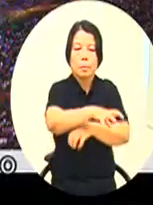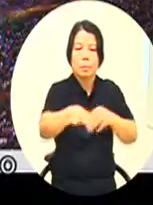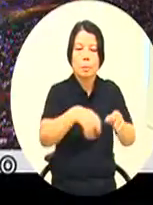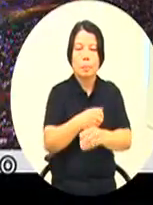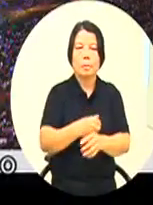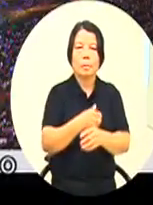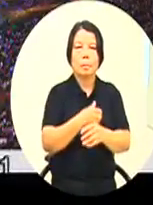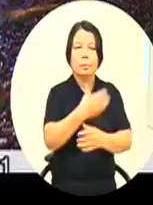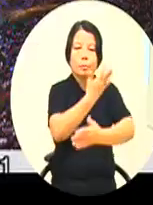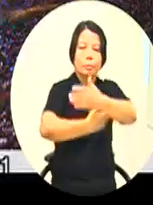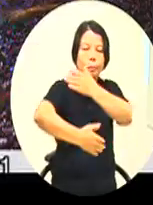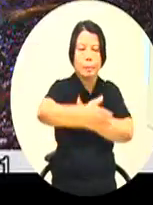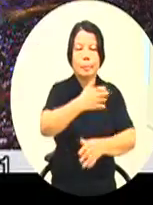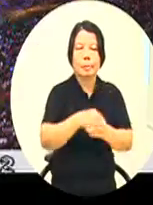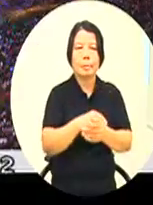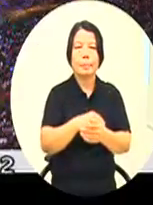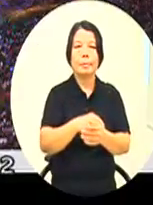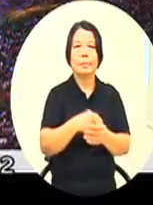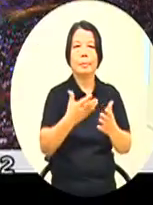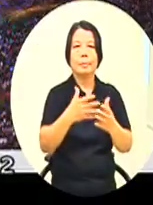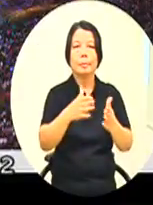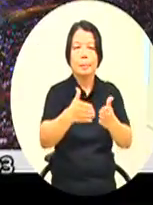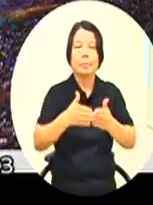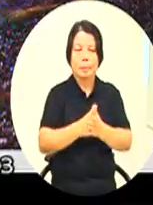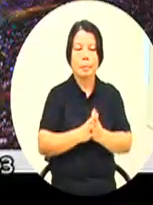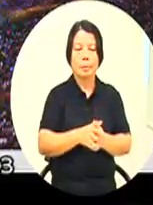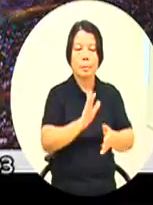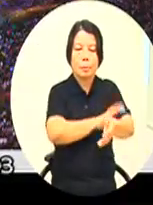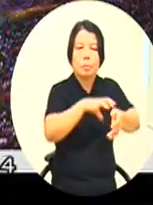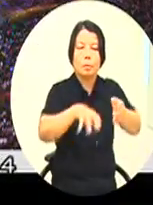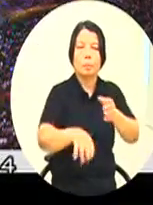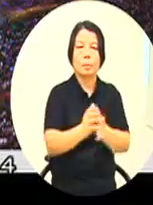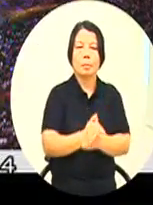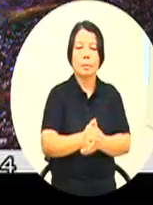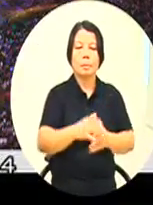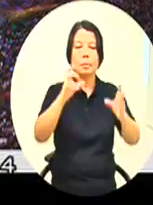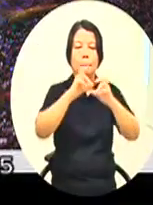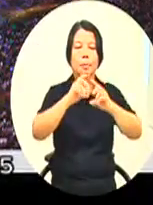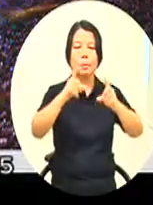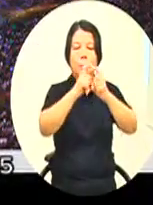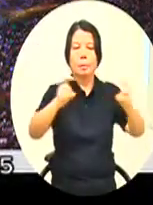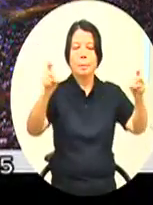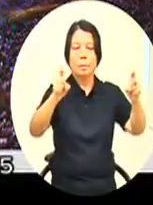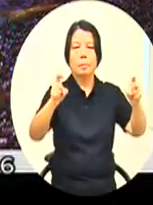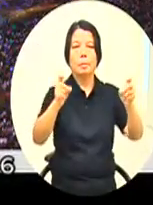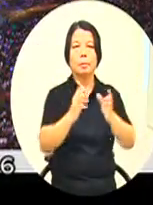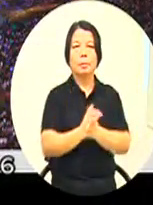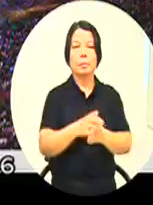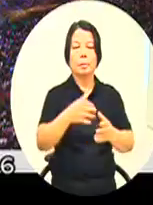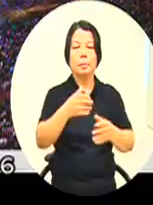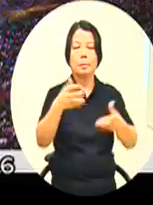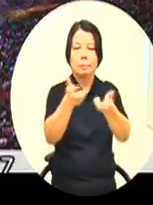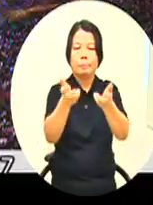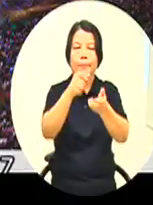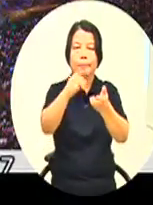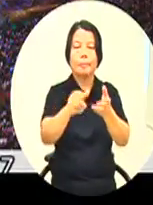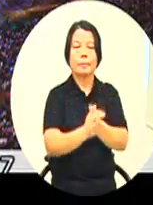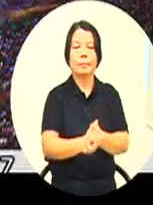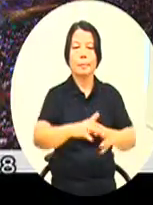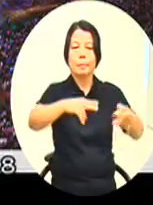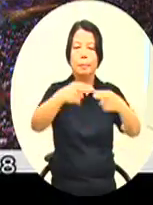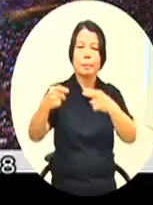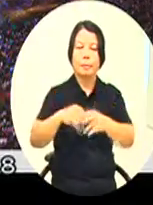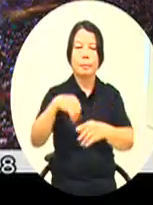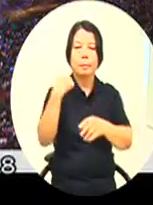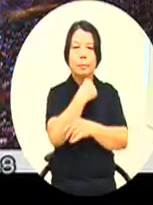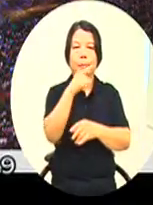的历史大戏建成。其实它是为了左营旧城的建成计划，揭开序曲哦。那修建台湾的